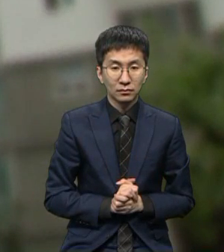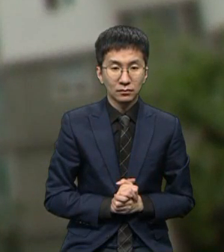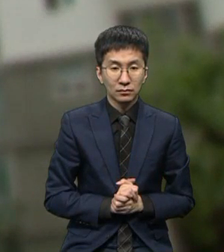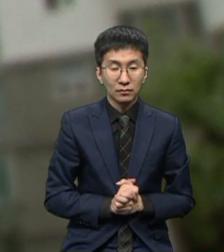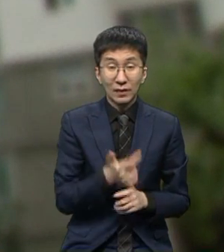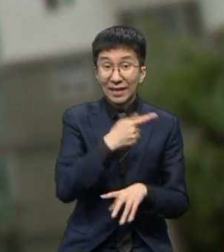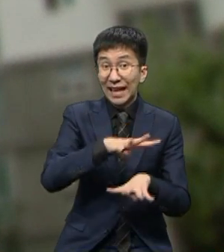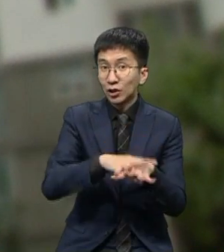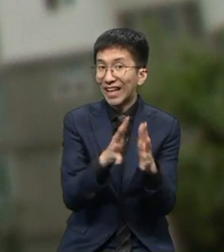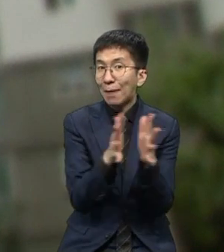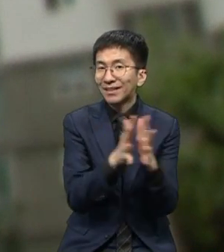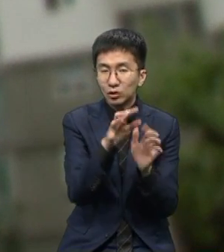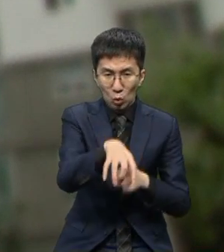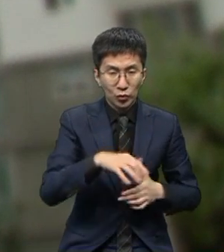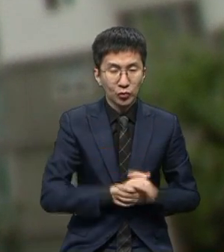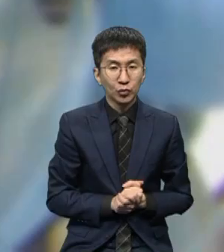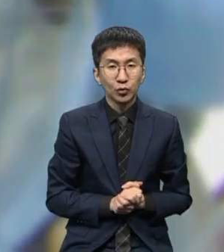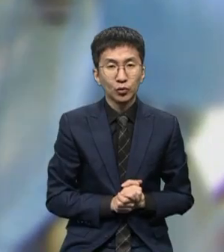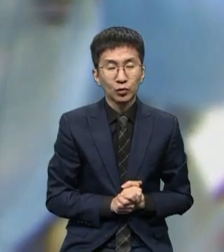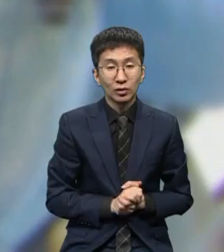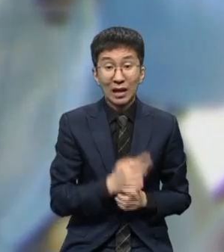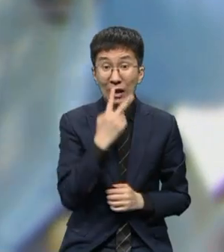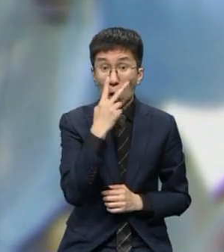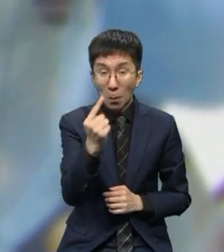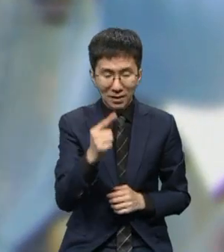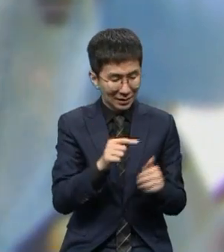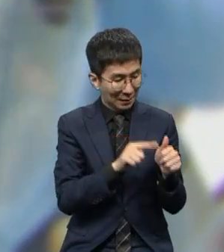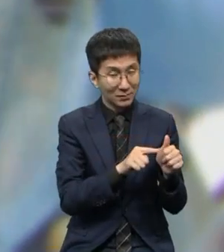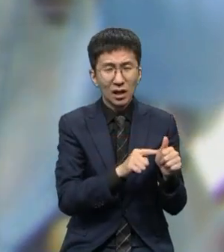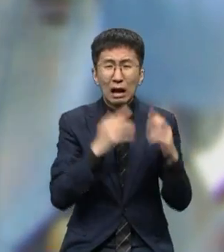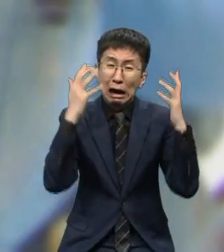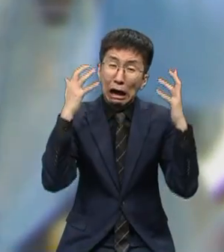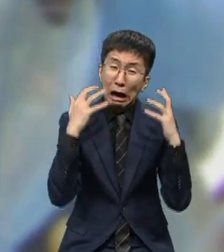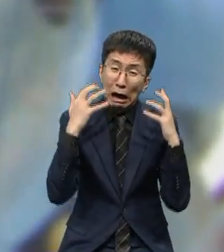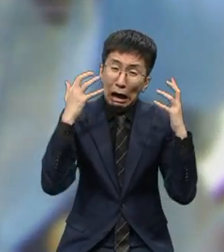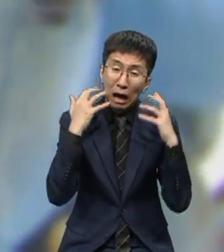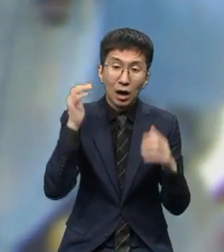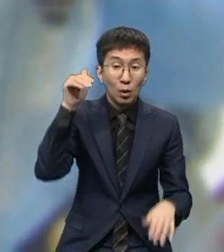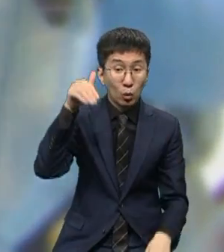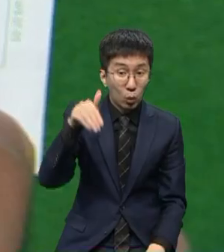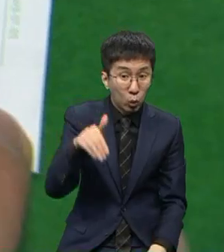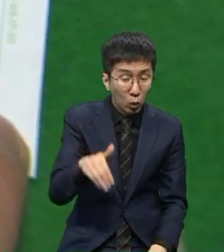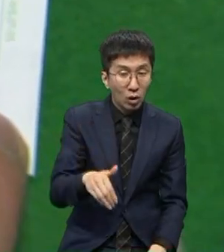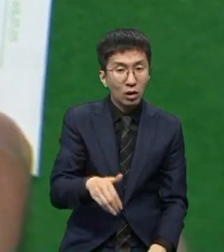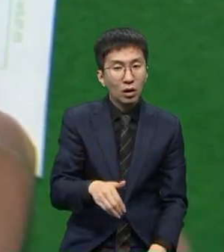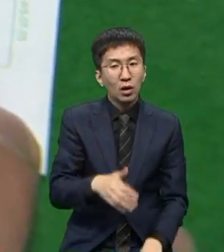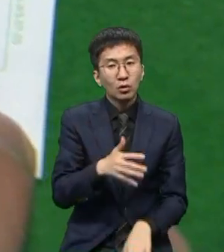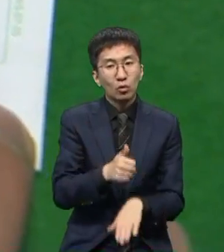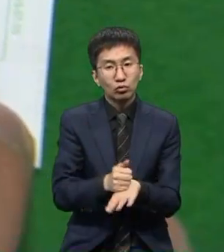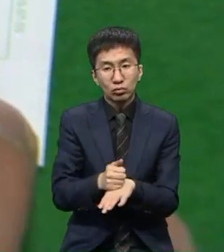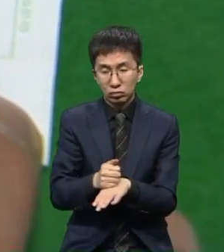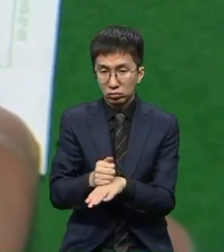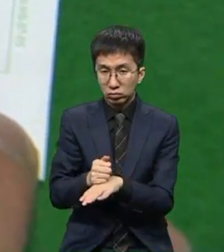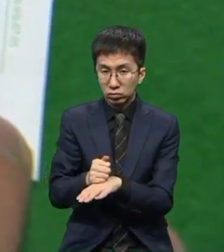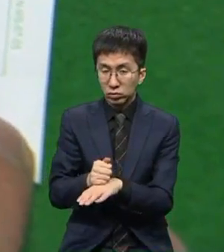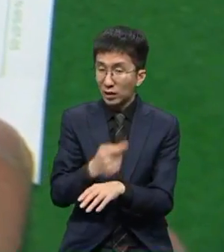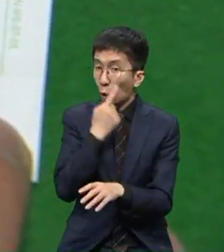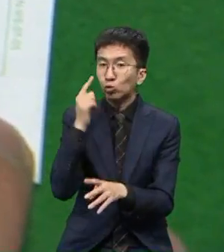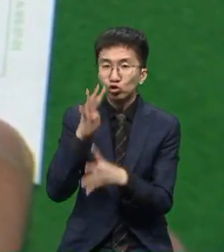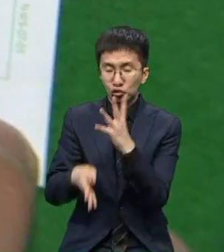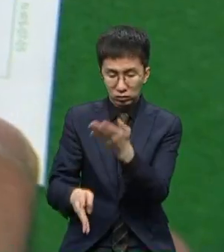대전 서구 둔산동 의한 아파트 경비원 a 씨는 무더운 여름이 한풀 꺾이지 자 무거운 종이 한장을 받았습니다